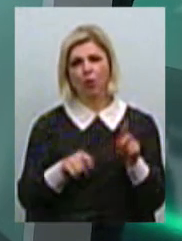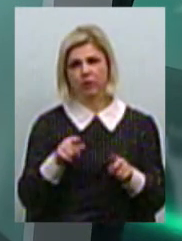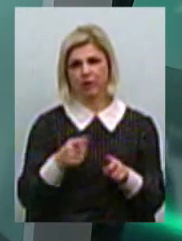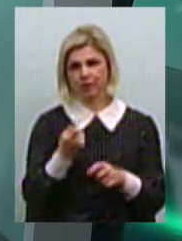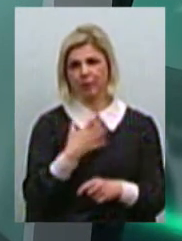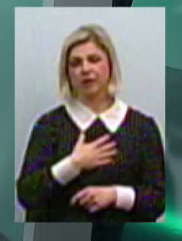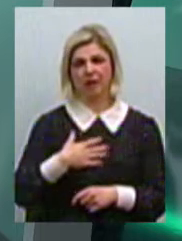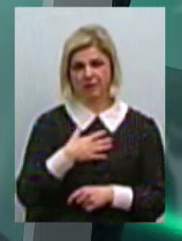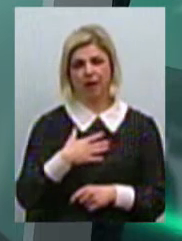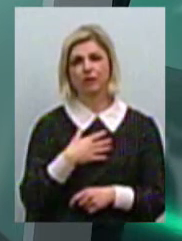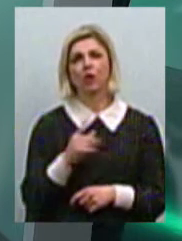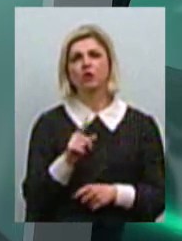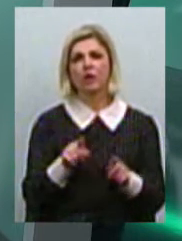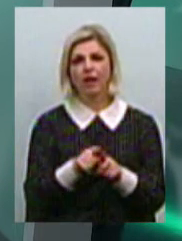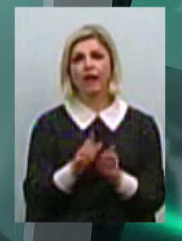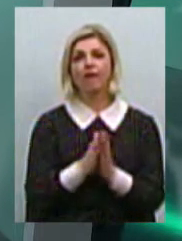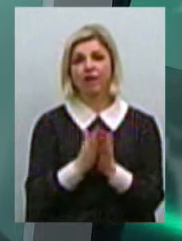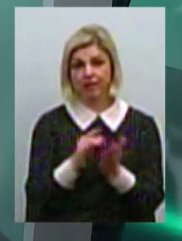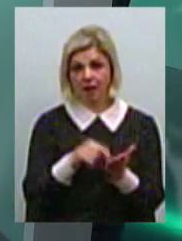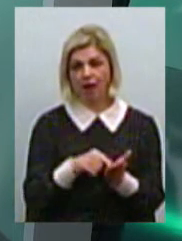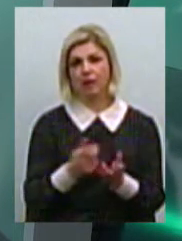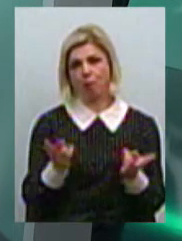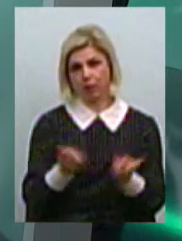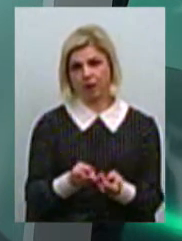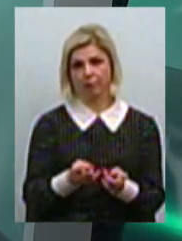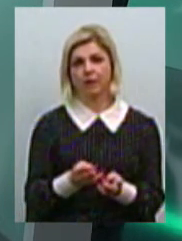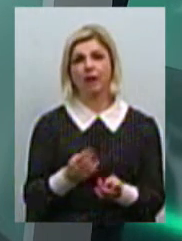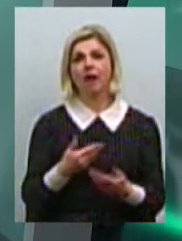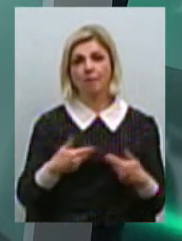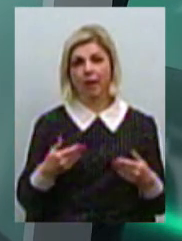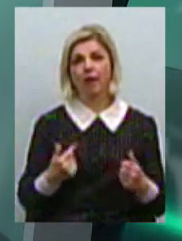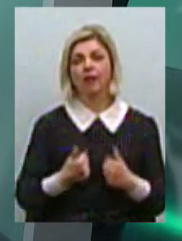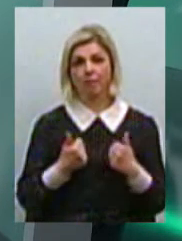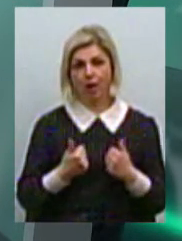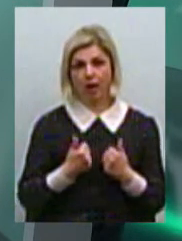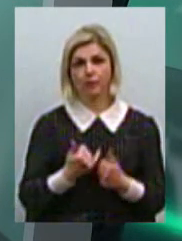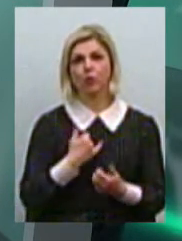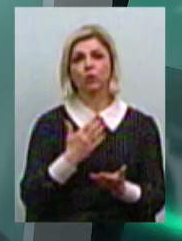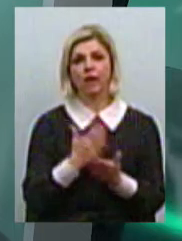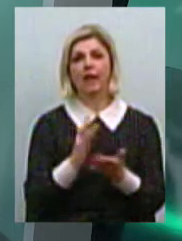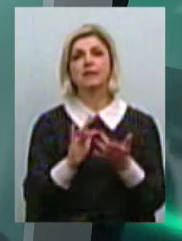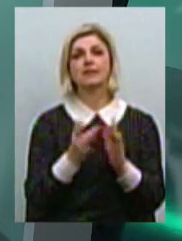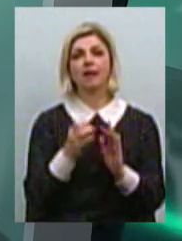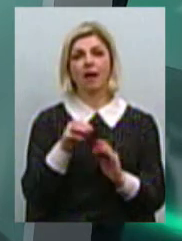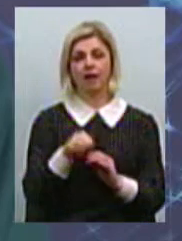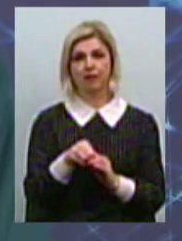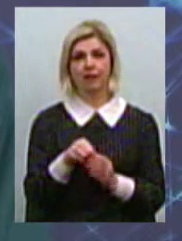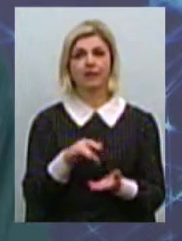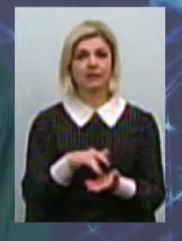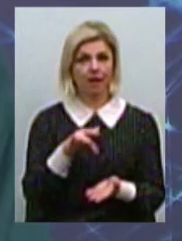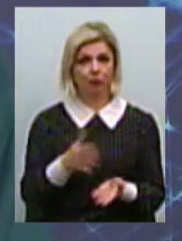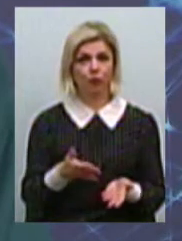що так, тобто такі видання, вони потрібні. І ми намагаємось, є у нас і сайт відповідно центру,